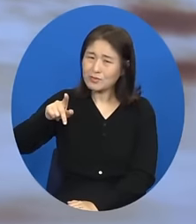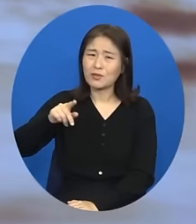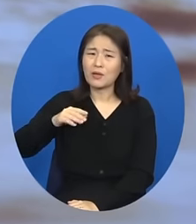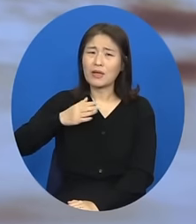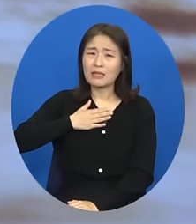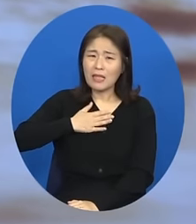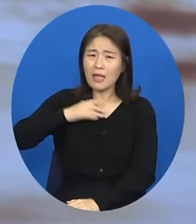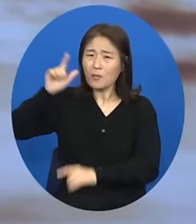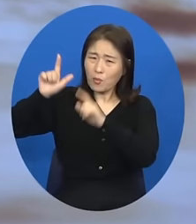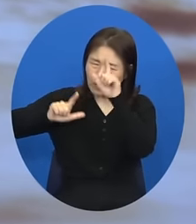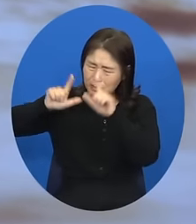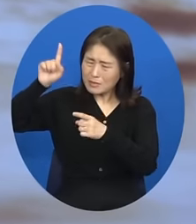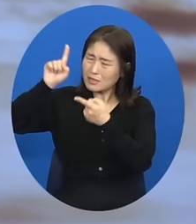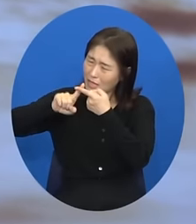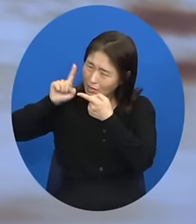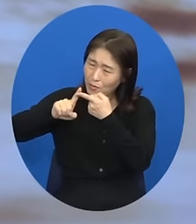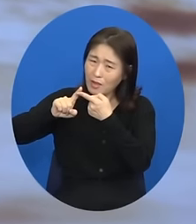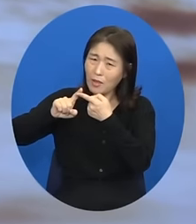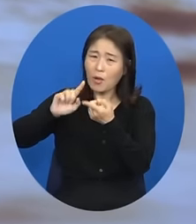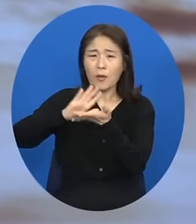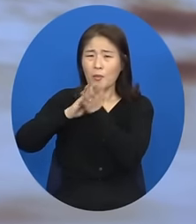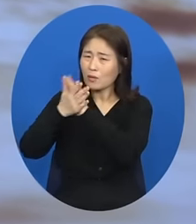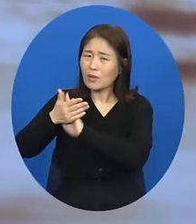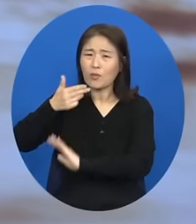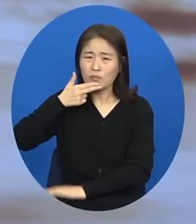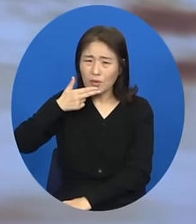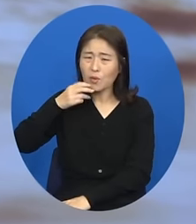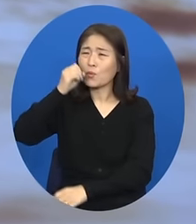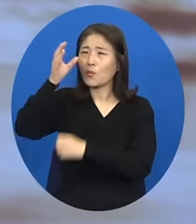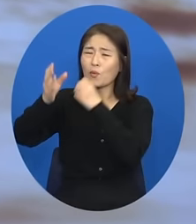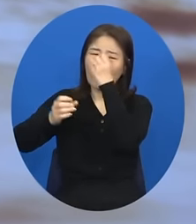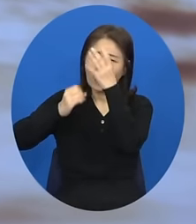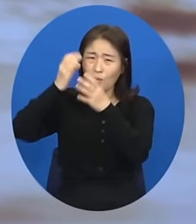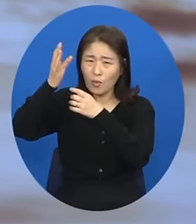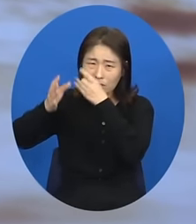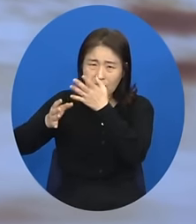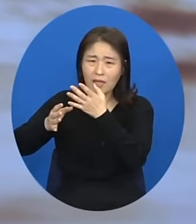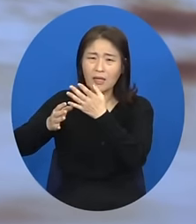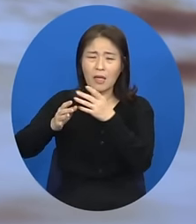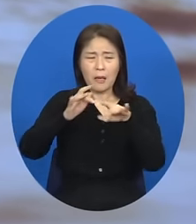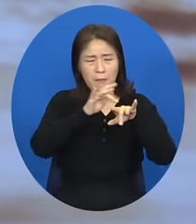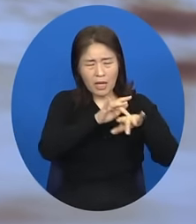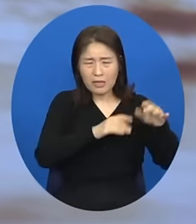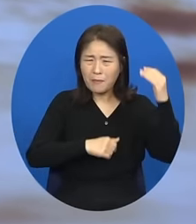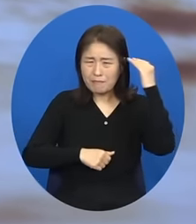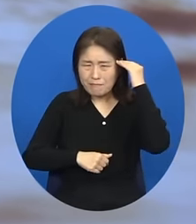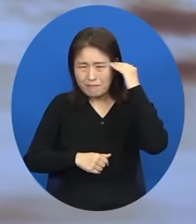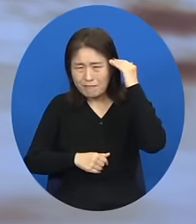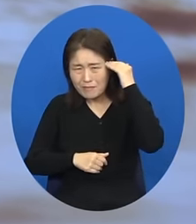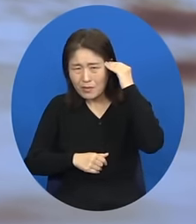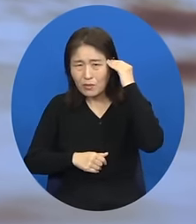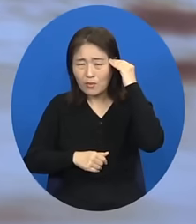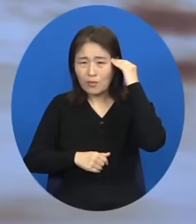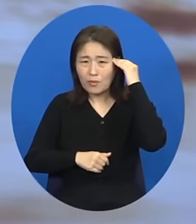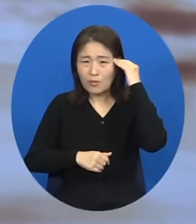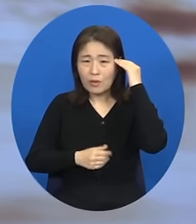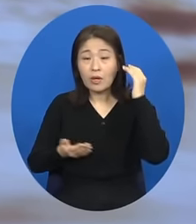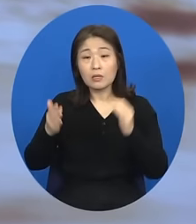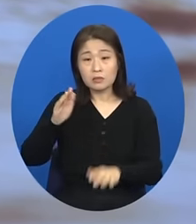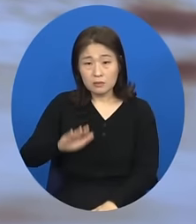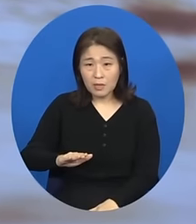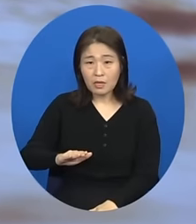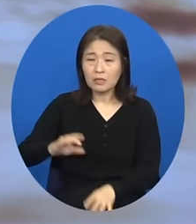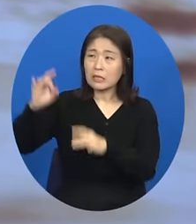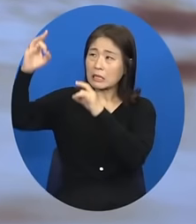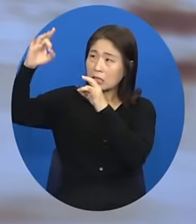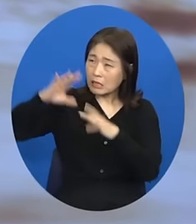내 모습은 이대로예요 라고 고백을 했어요. 근데 마귀의 음성이 들리다가 마음가운데 주님이